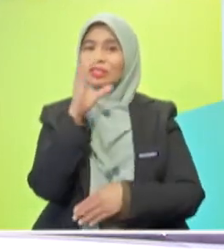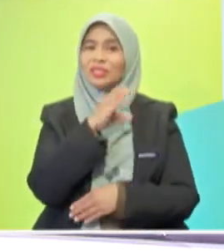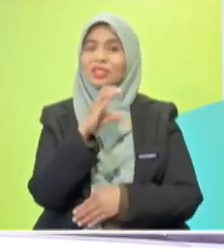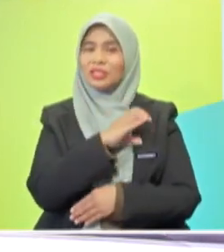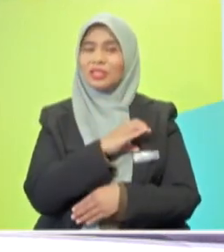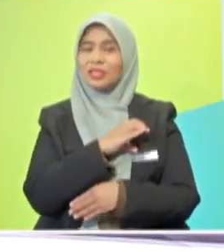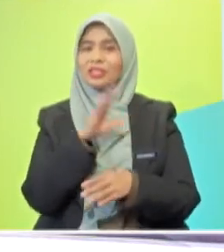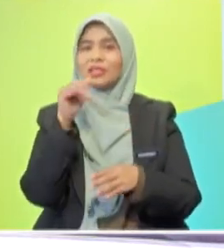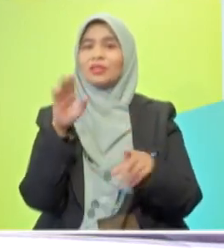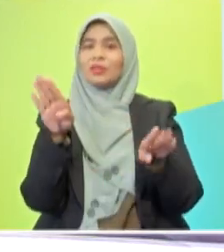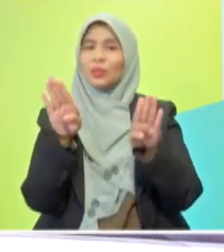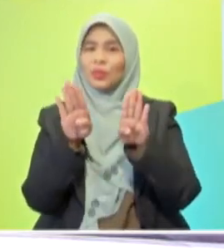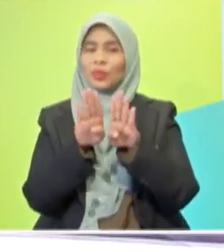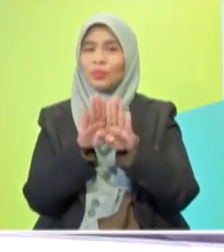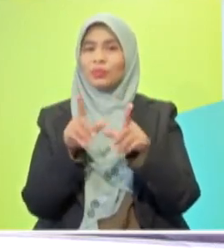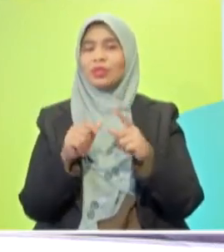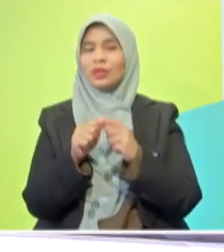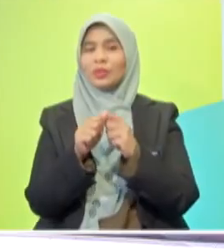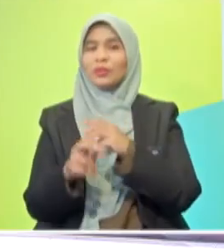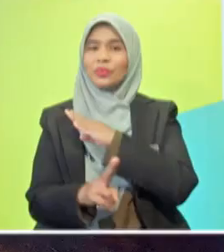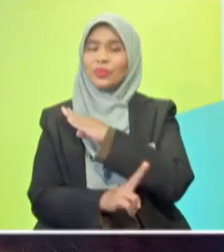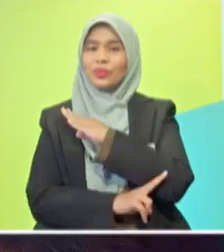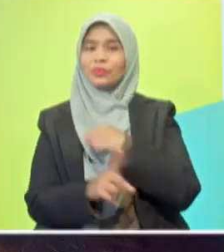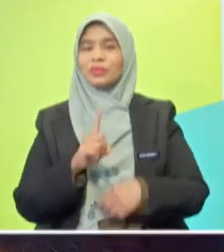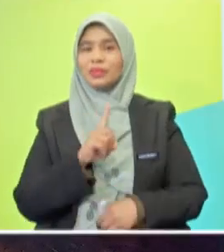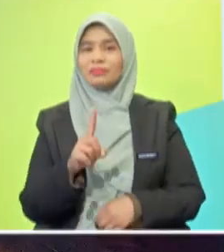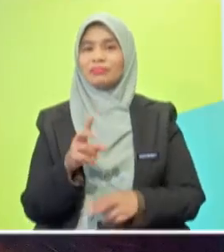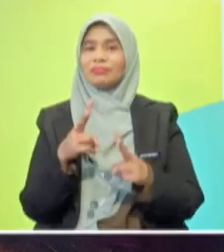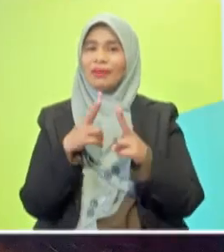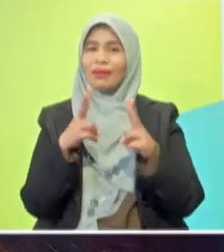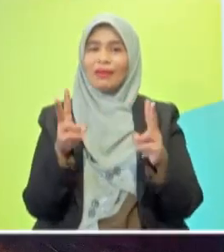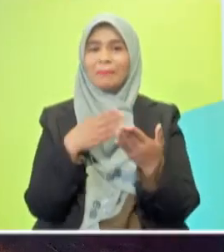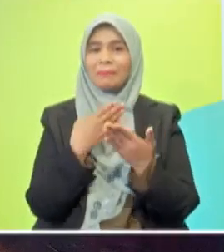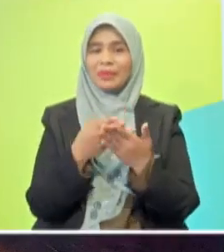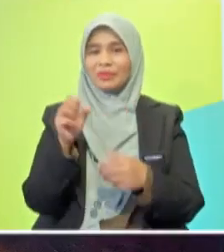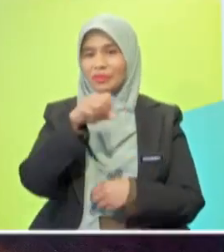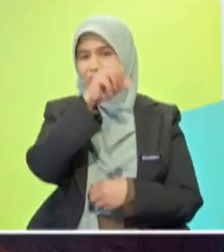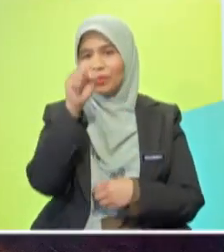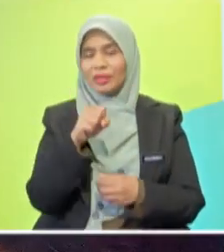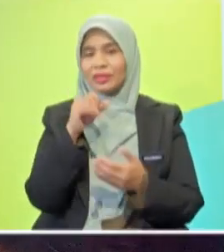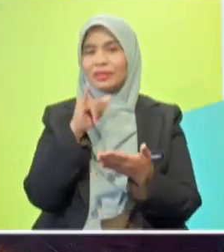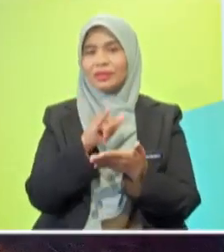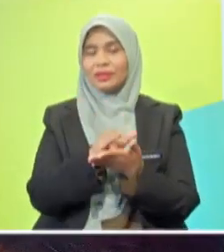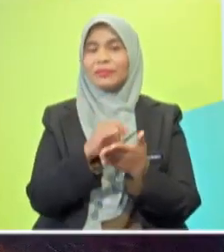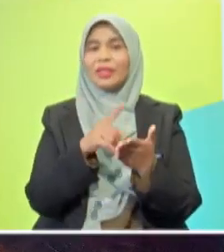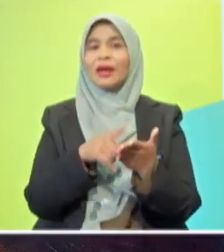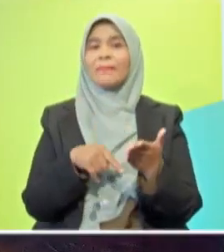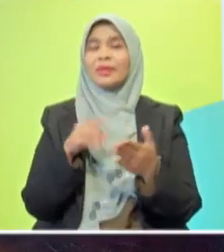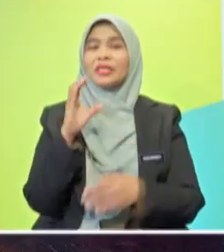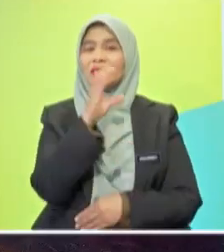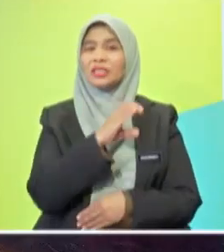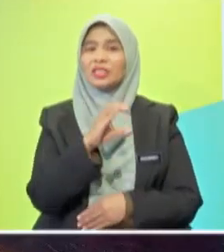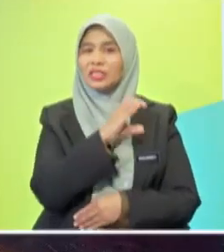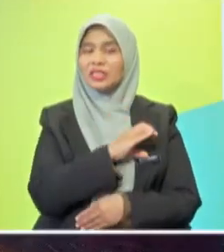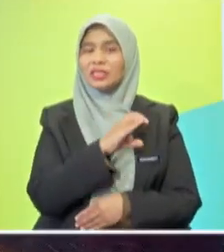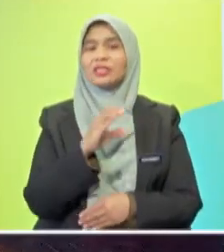yang menepati syarat? Silakan Ustazah. Okey, sangat baik soalan Aiman. Okey, jom murid-murid kita belajar apa